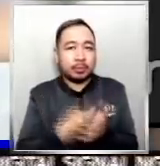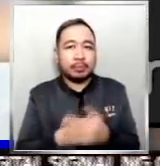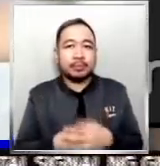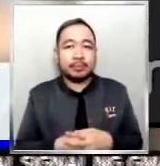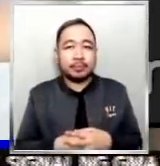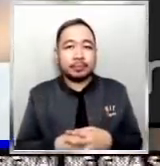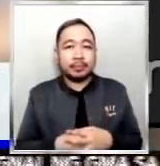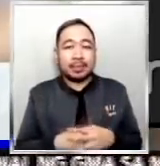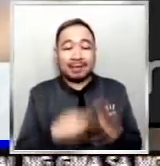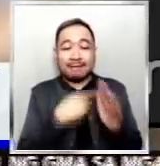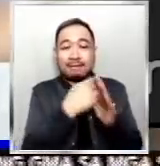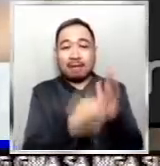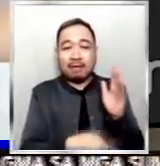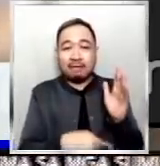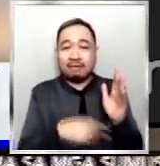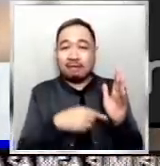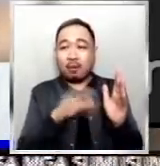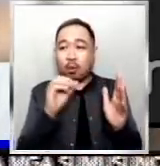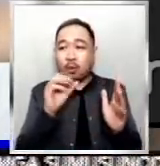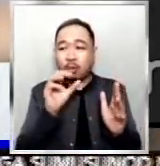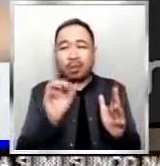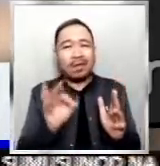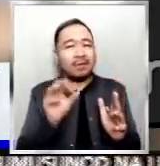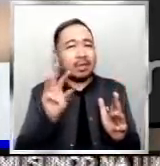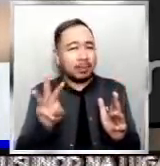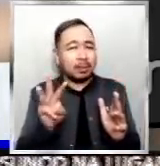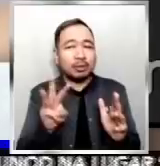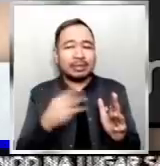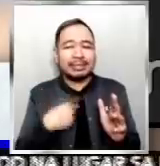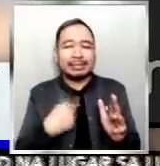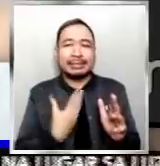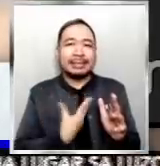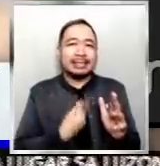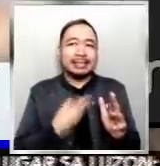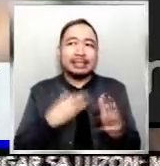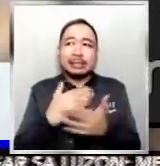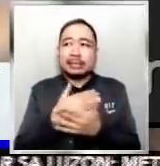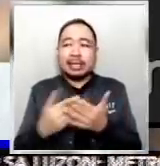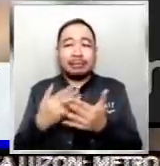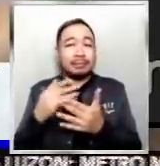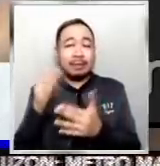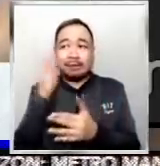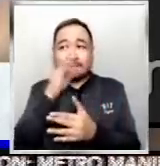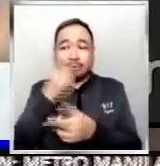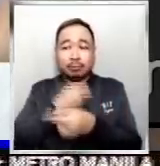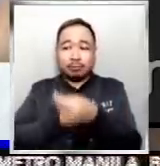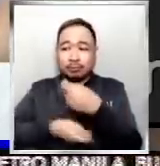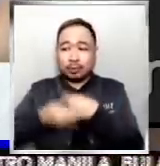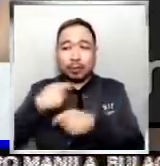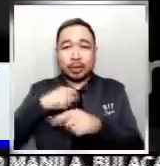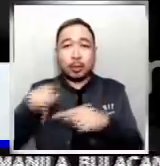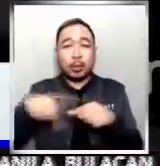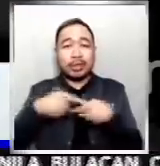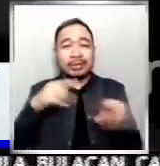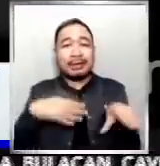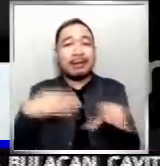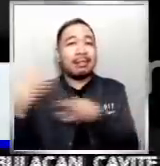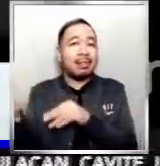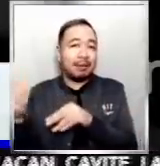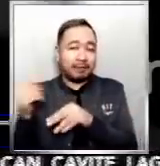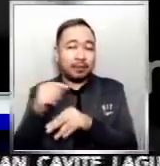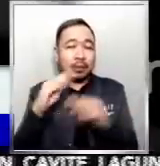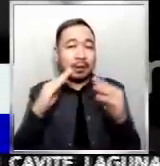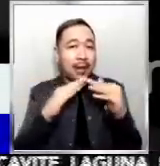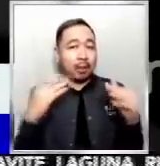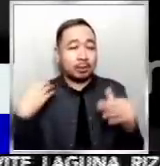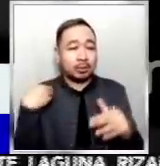Pinay workers, ang ilang Pilipinong pumalit sa kanila nang sila ay nakaalis na ng bahay ng kanilang amo sa Riyadh. Bakit